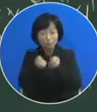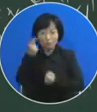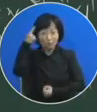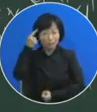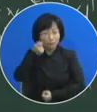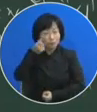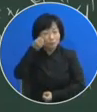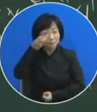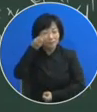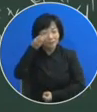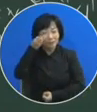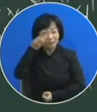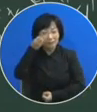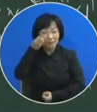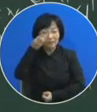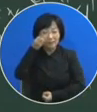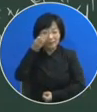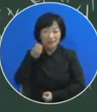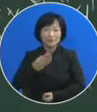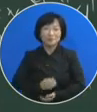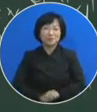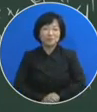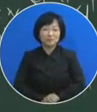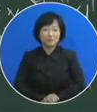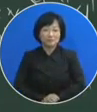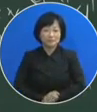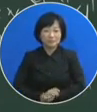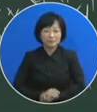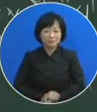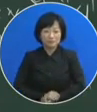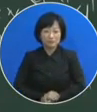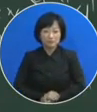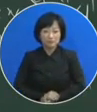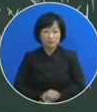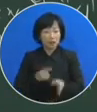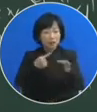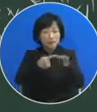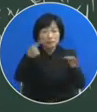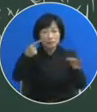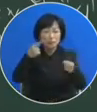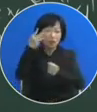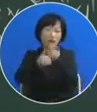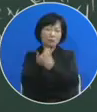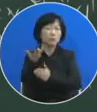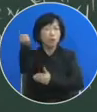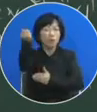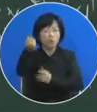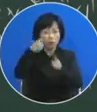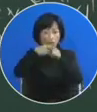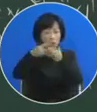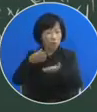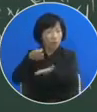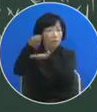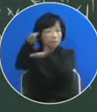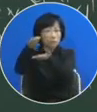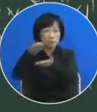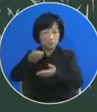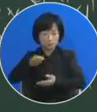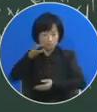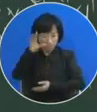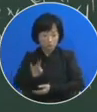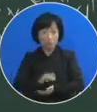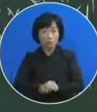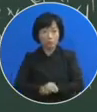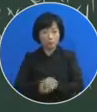what lay people are like. No matter how smart they are, they think it could be wrong. And so I said, you can't do that. 십일조는 하나님의 그 교회다 갖다 내야지. 그것도 내가 예배드리는 그